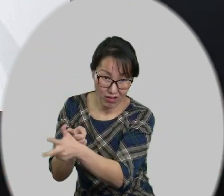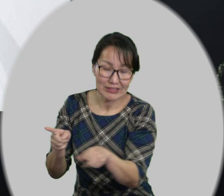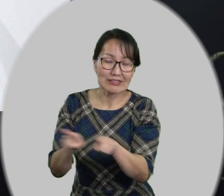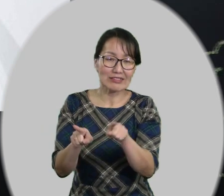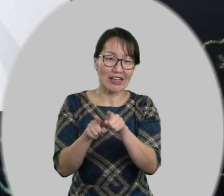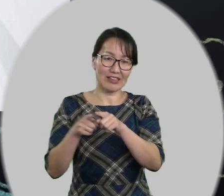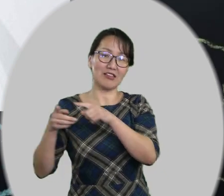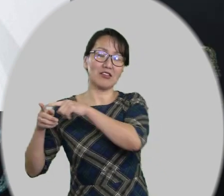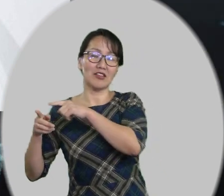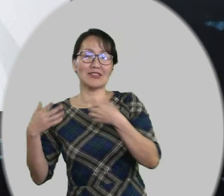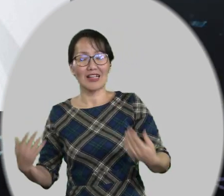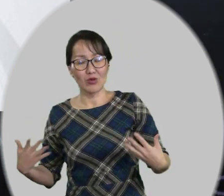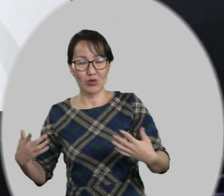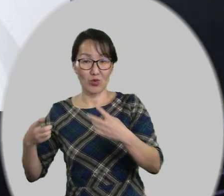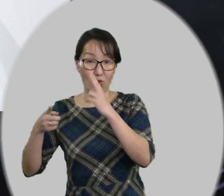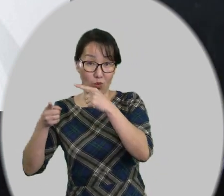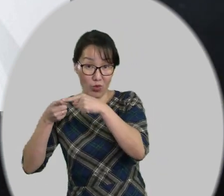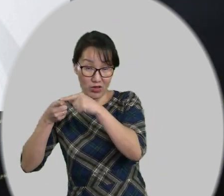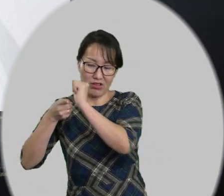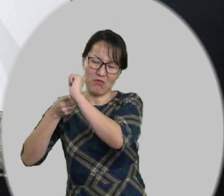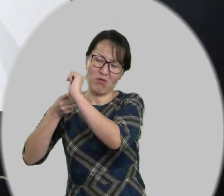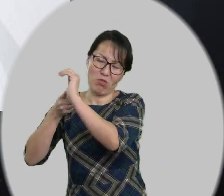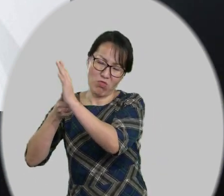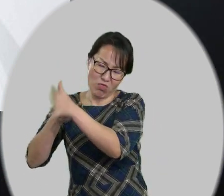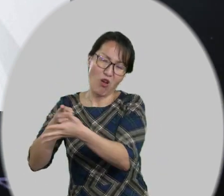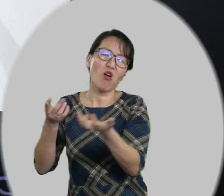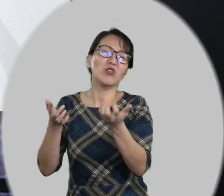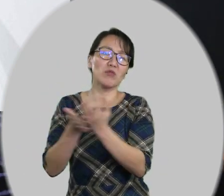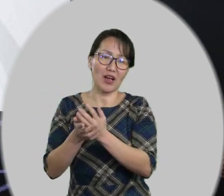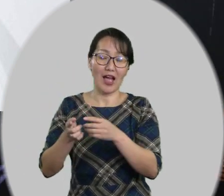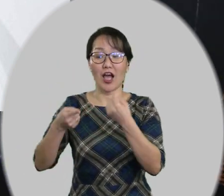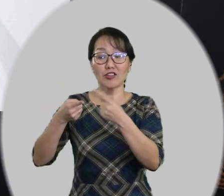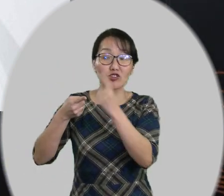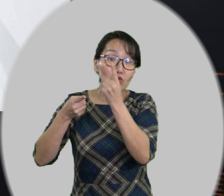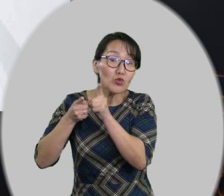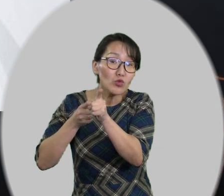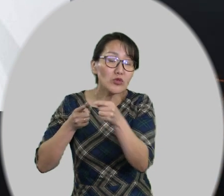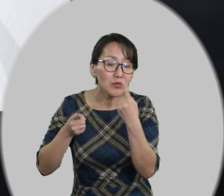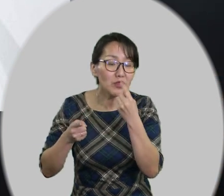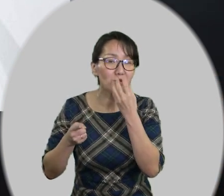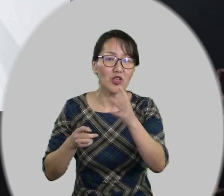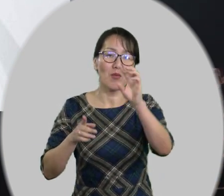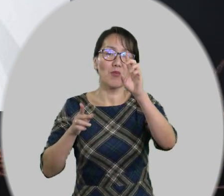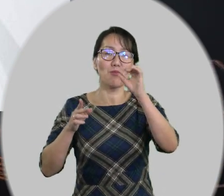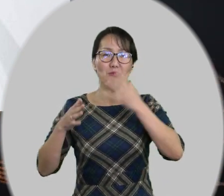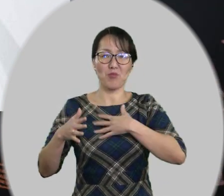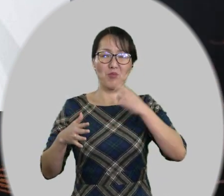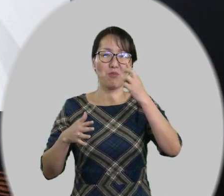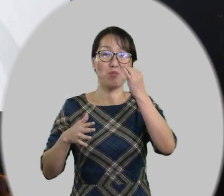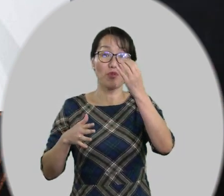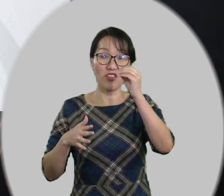утга санаатай байж болдгийг бид түрүүн багш нь тайлбарлаж өгсөн. За тэгвэл залхуурах гэдэг үгийн маань хэл зүг нь бол бие